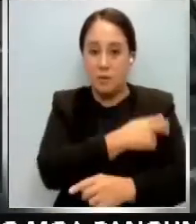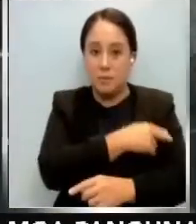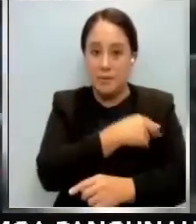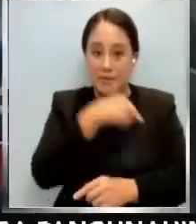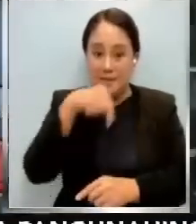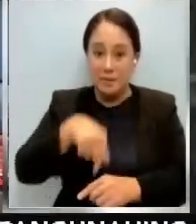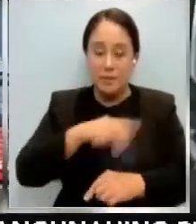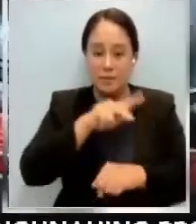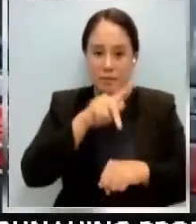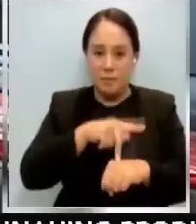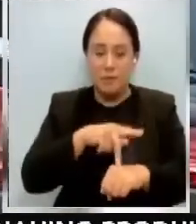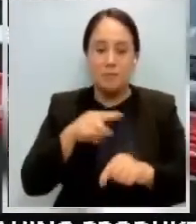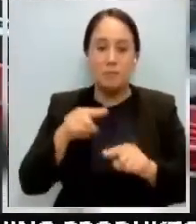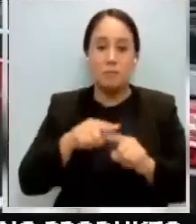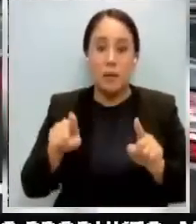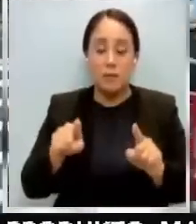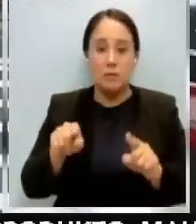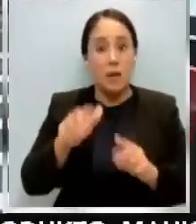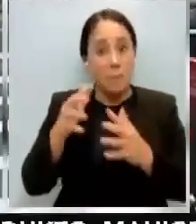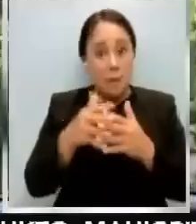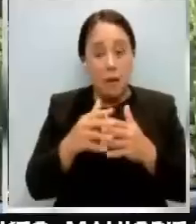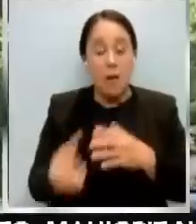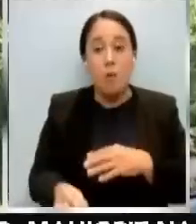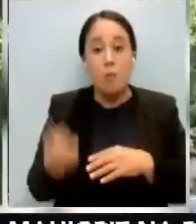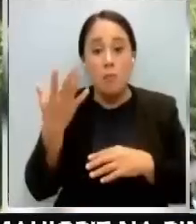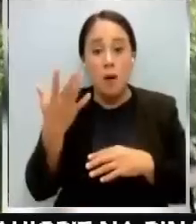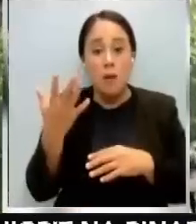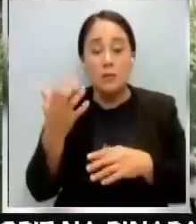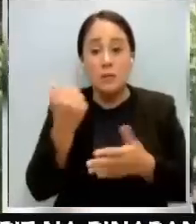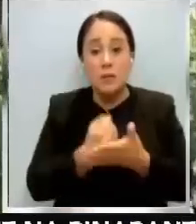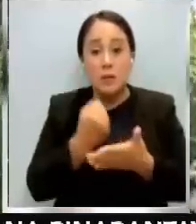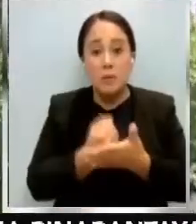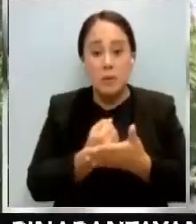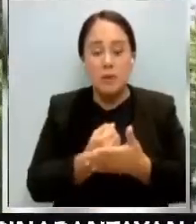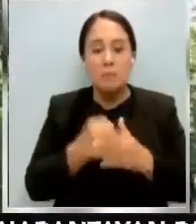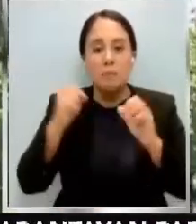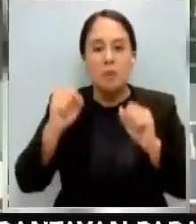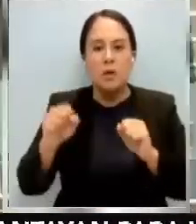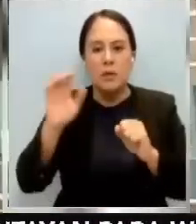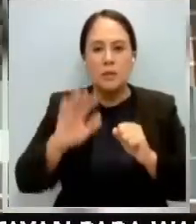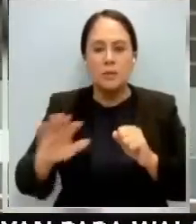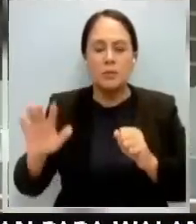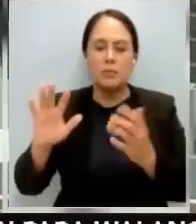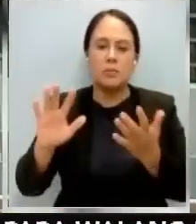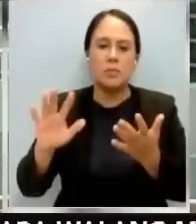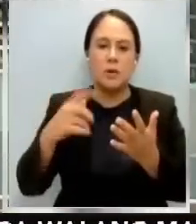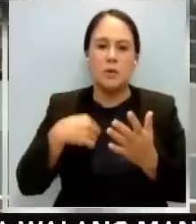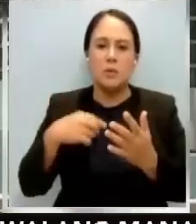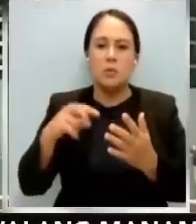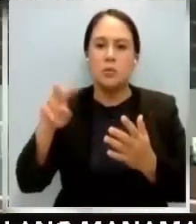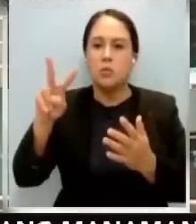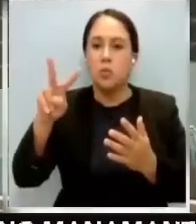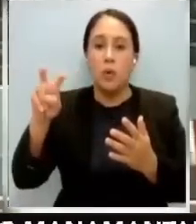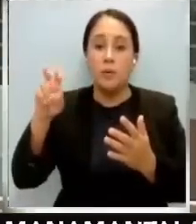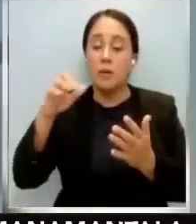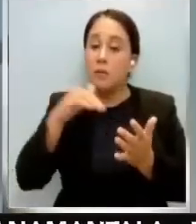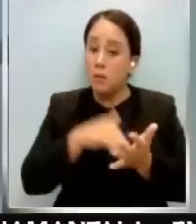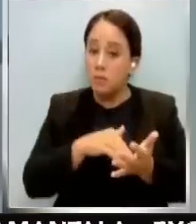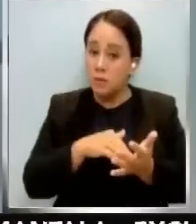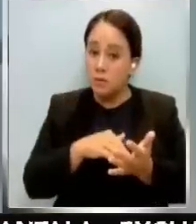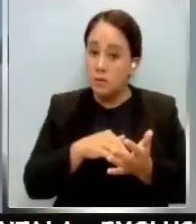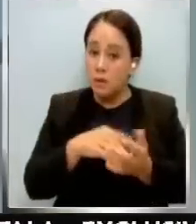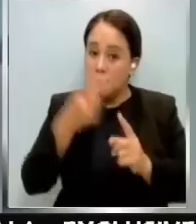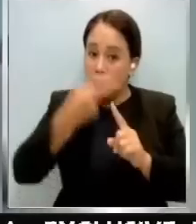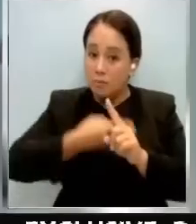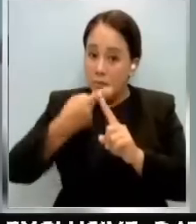mga ospital sa Amerika, ang sahod niya pwedeng umabot ng katumbas na 200,000 piso kada buwan.